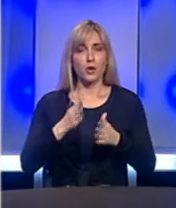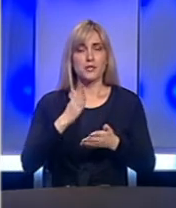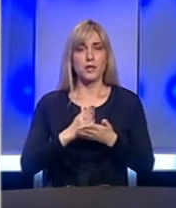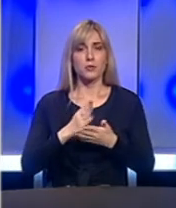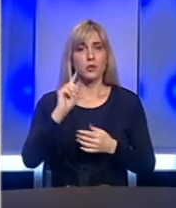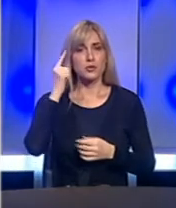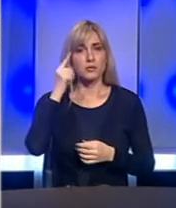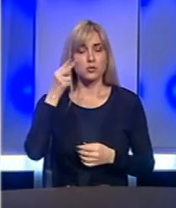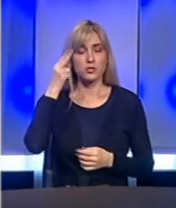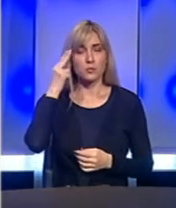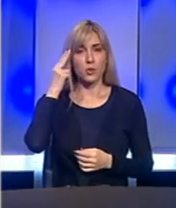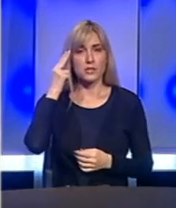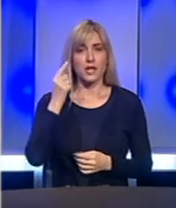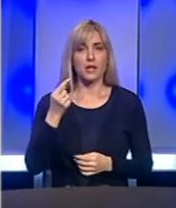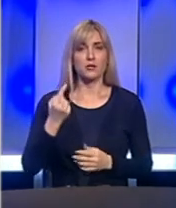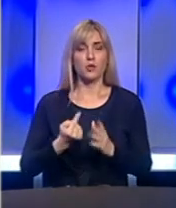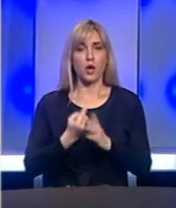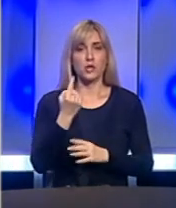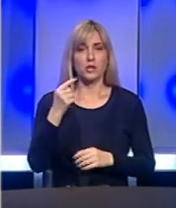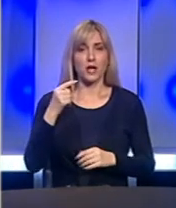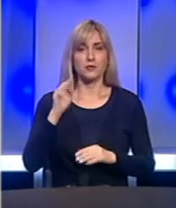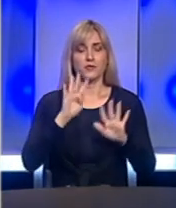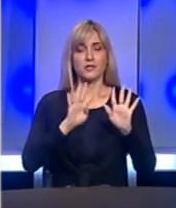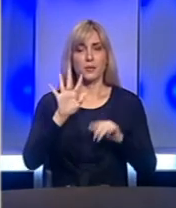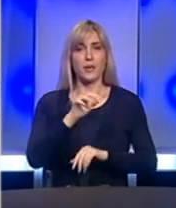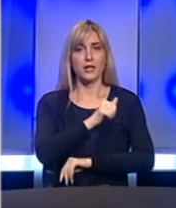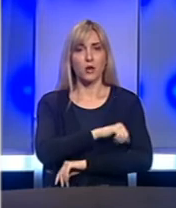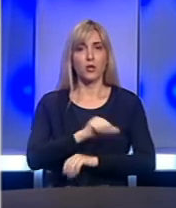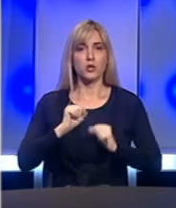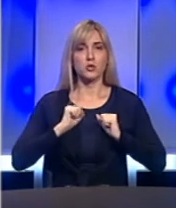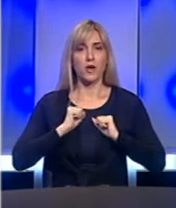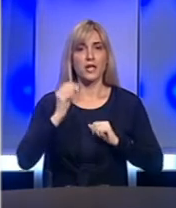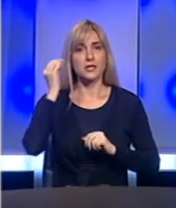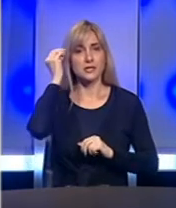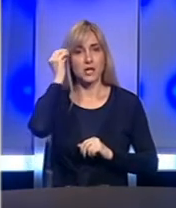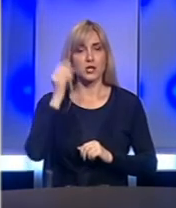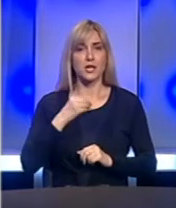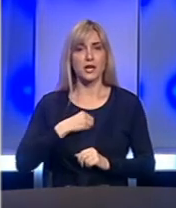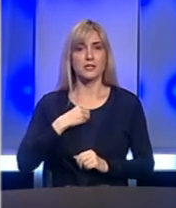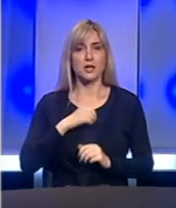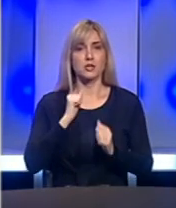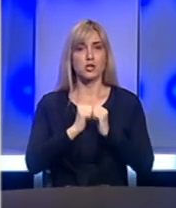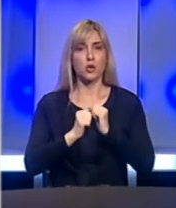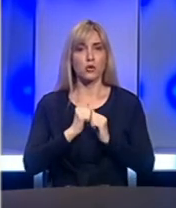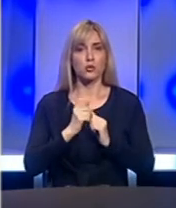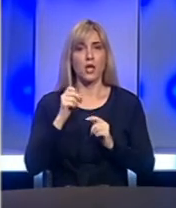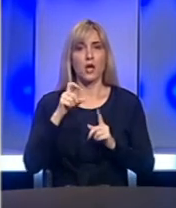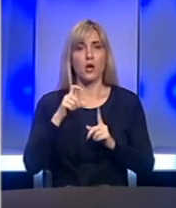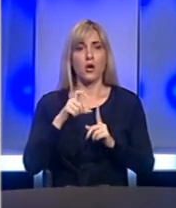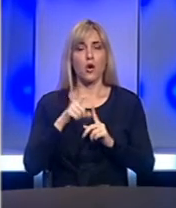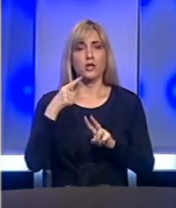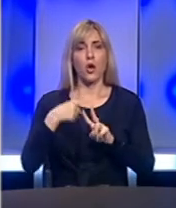smislu spoznaje događaja iz 1995. godine i očuvanja sjećanja na najstrašnije zločine još od